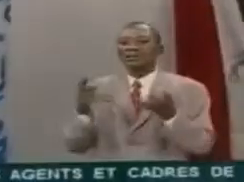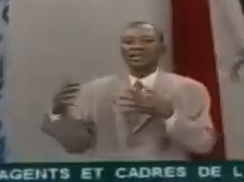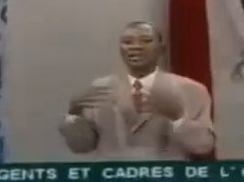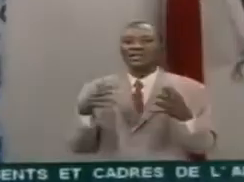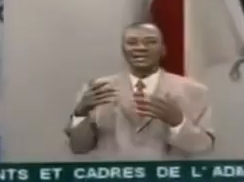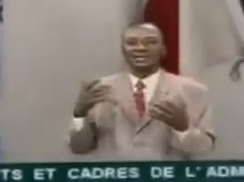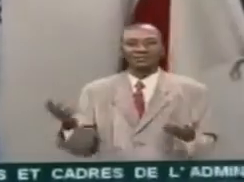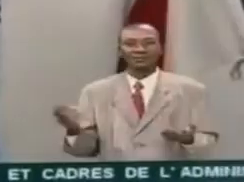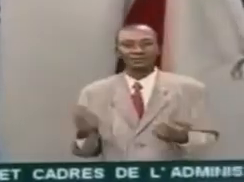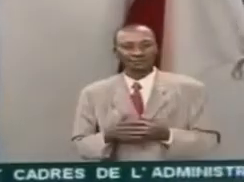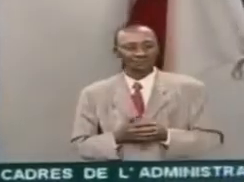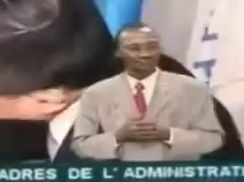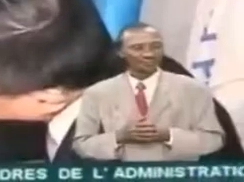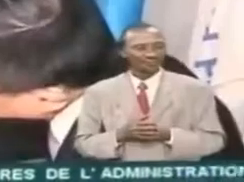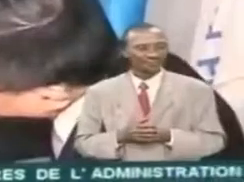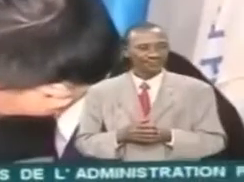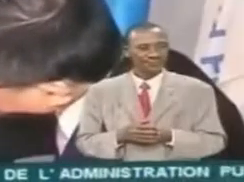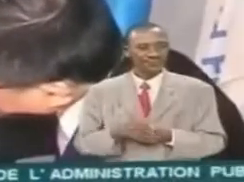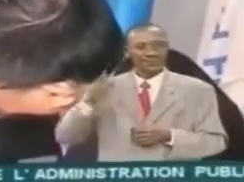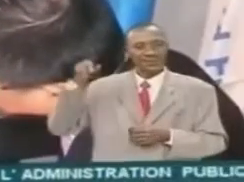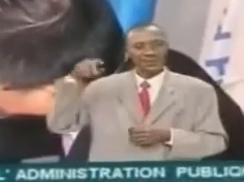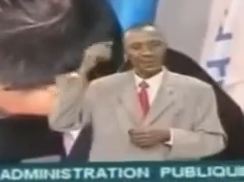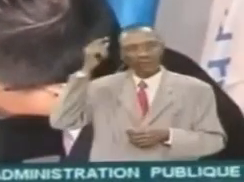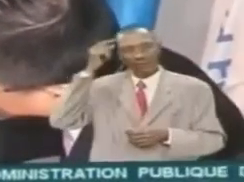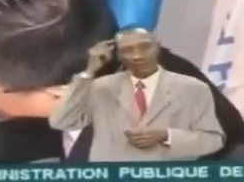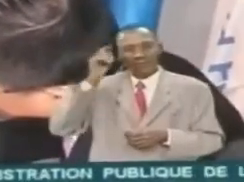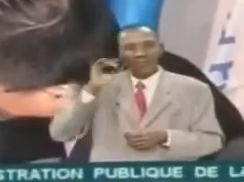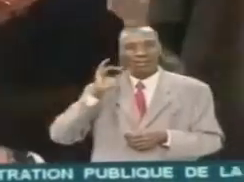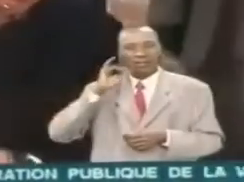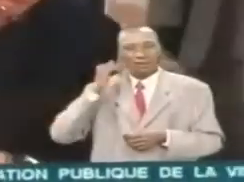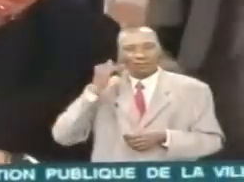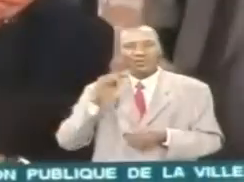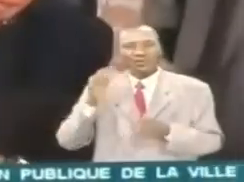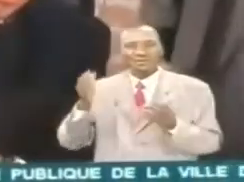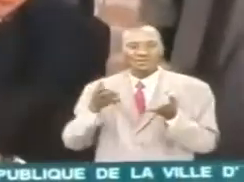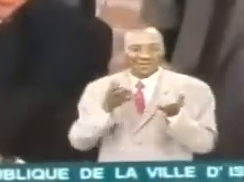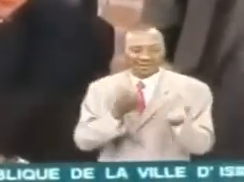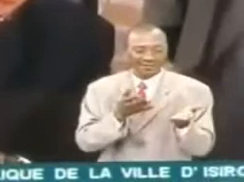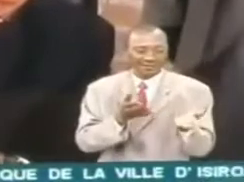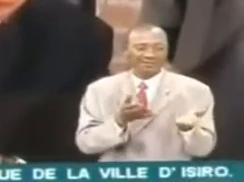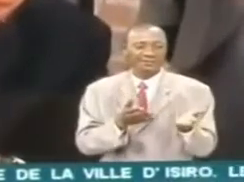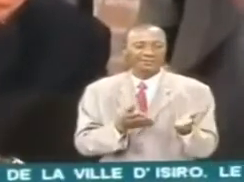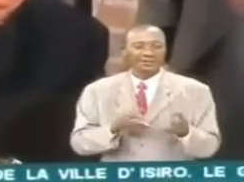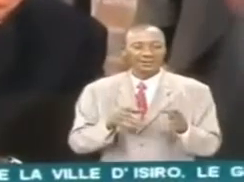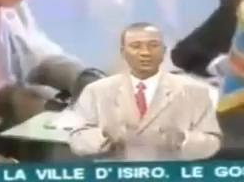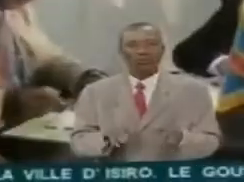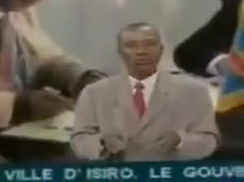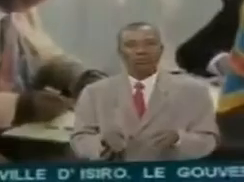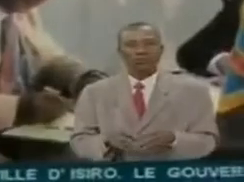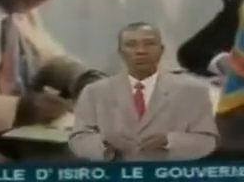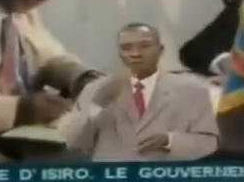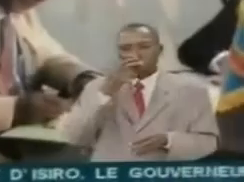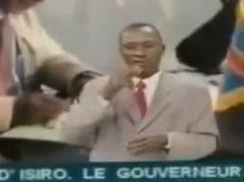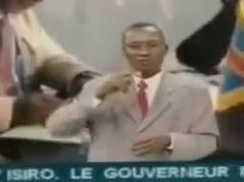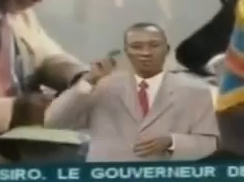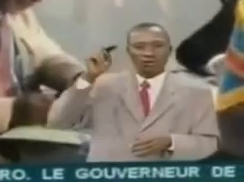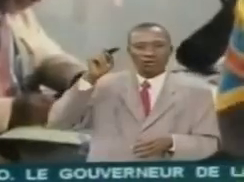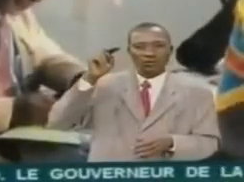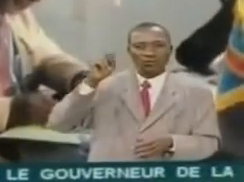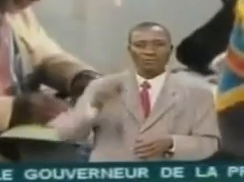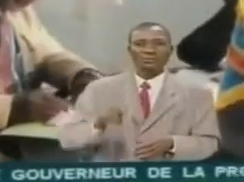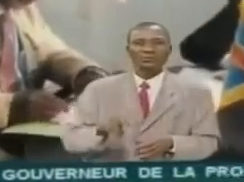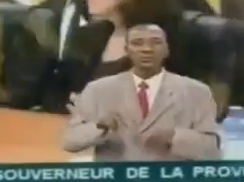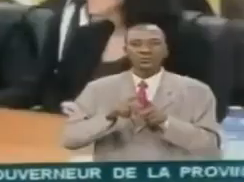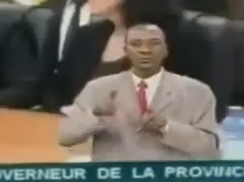Le gouvernement japonais vient d'accorder une aide alimentaire aux écoles du Nord Kivu et des Tanganyika d'une valeur de 1 800